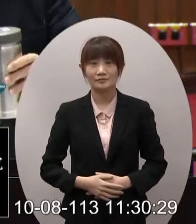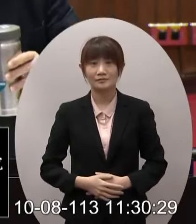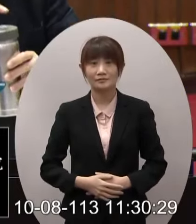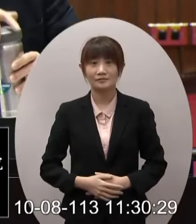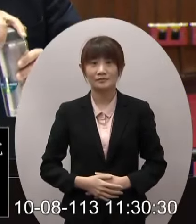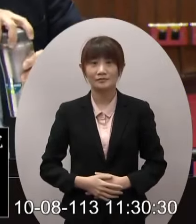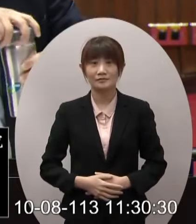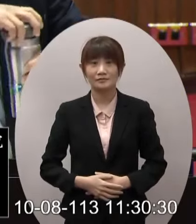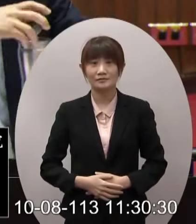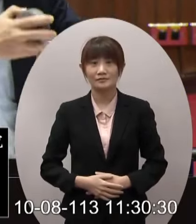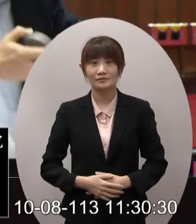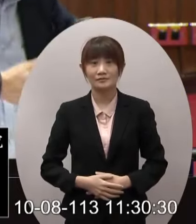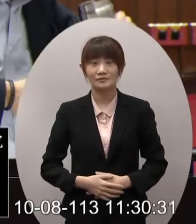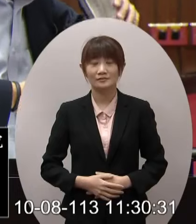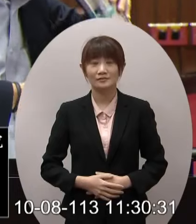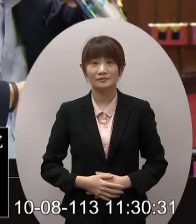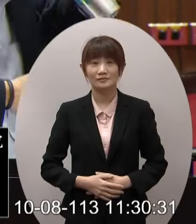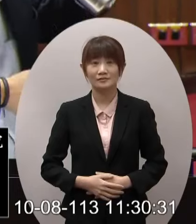喝个水后，